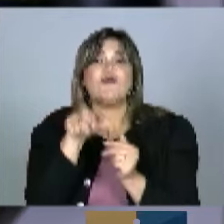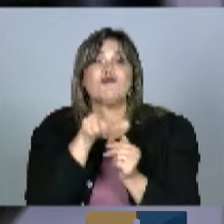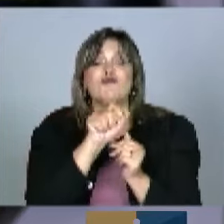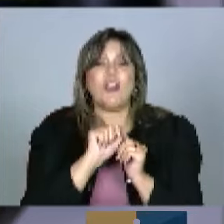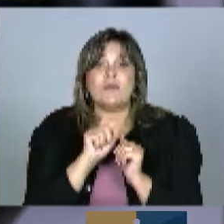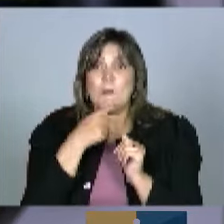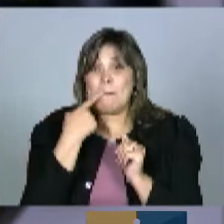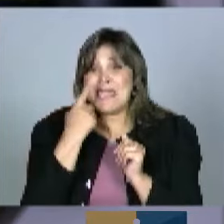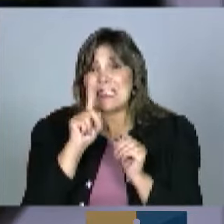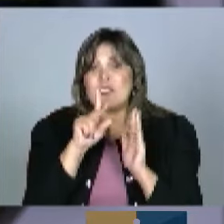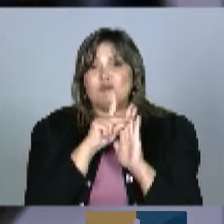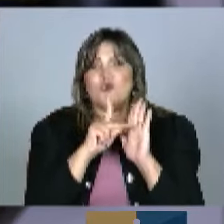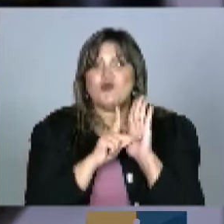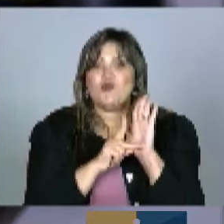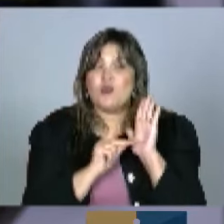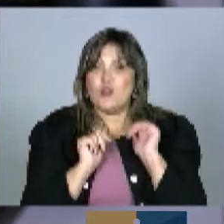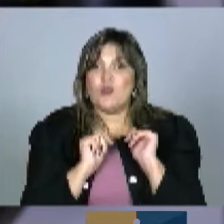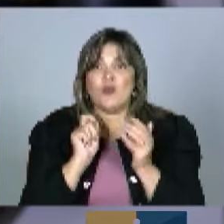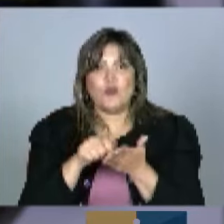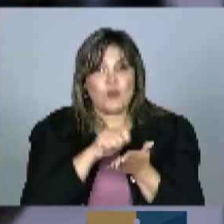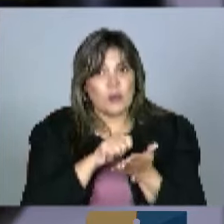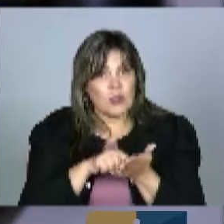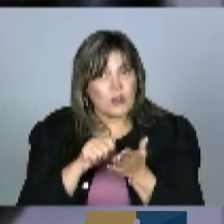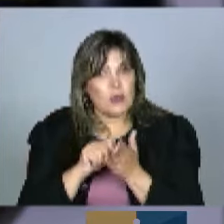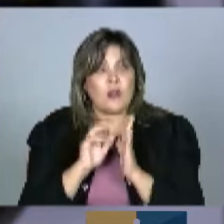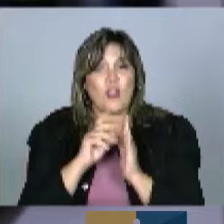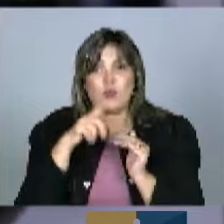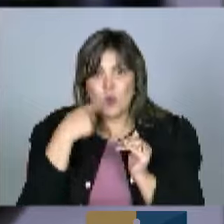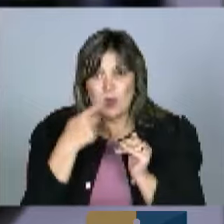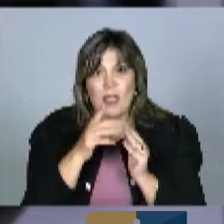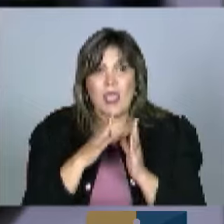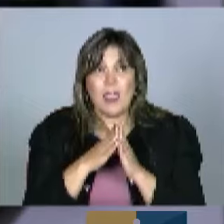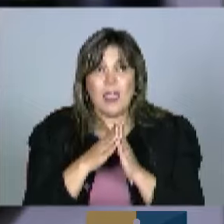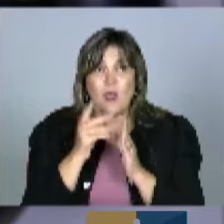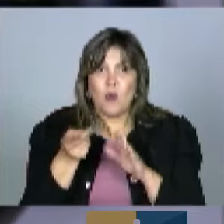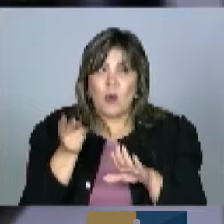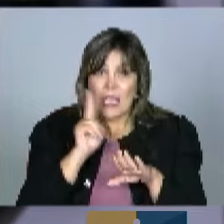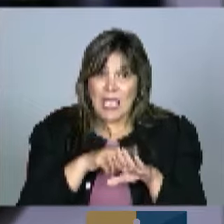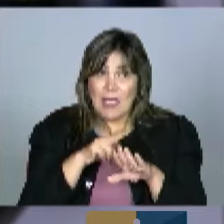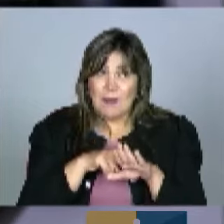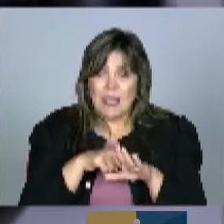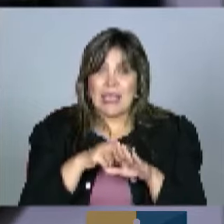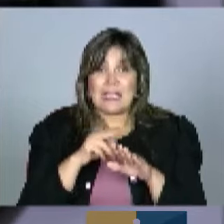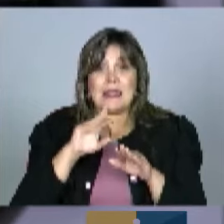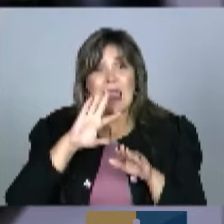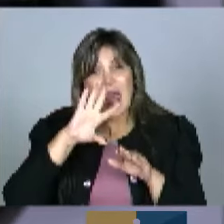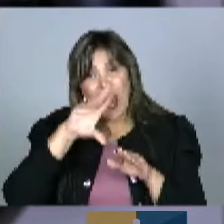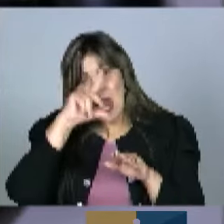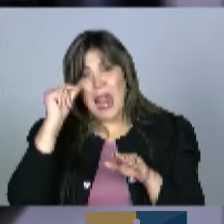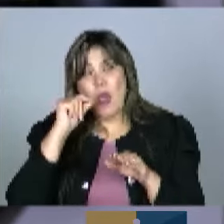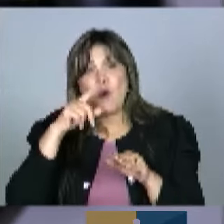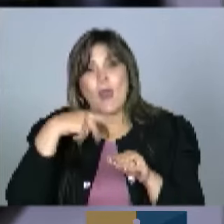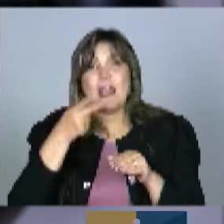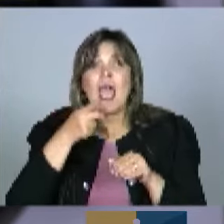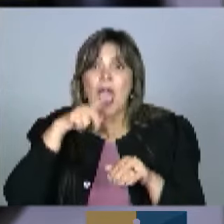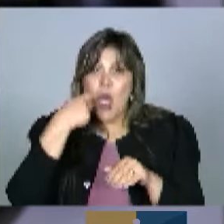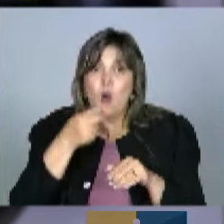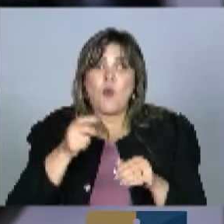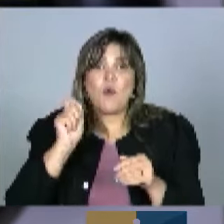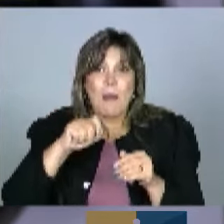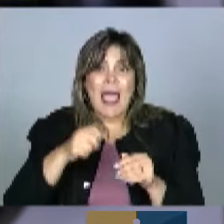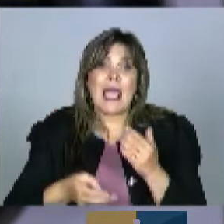ولكن بشروط وباجراءات زي ما تكلمنا فيها وايضا يقبل الطعن فيها الاستئناف وايضا يقبل